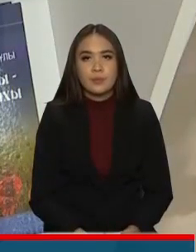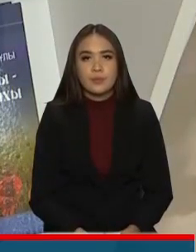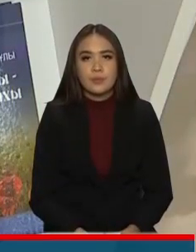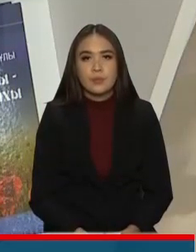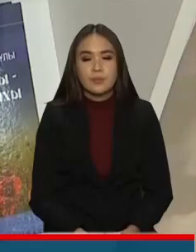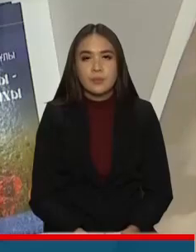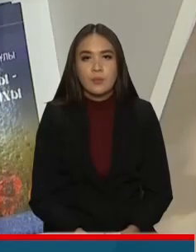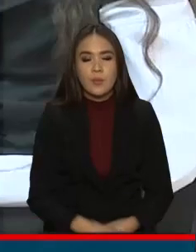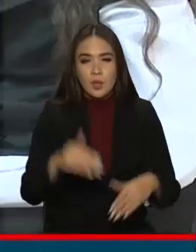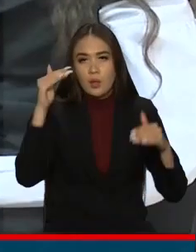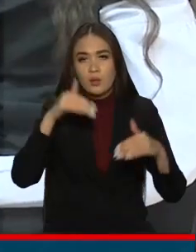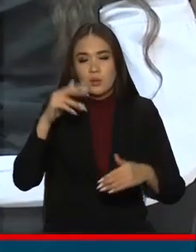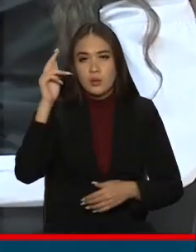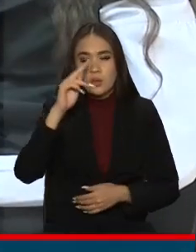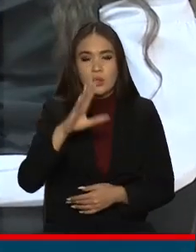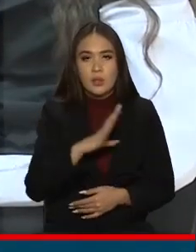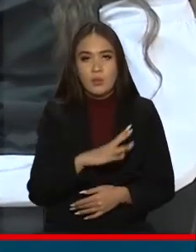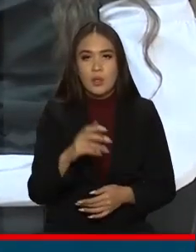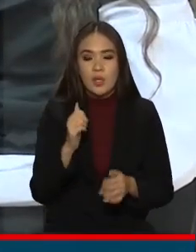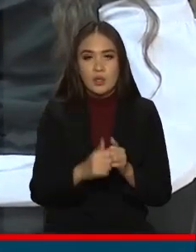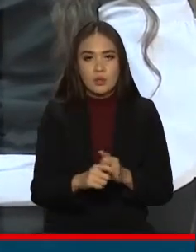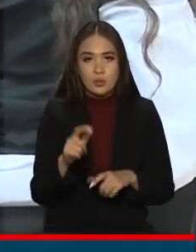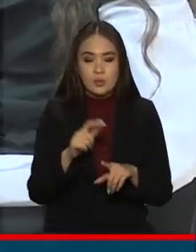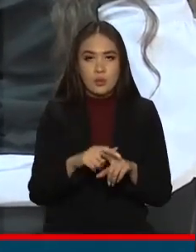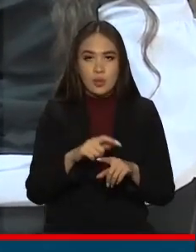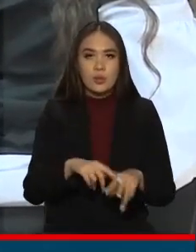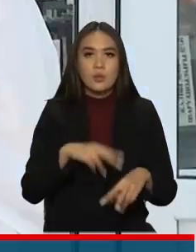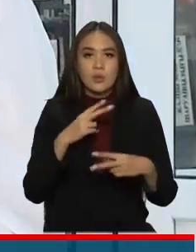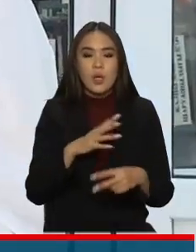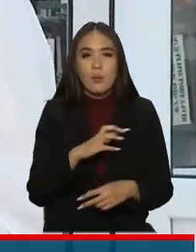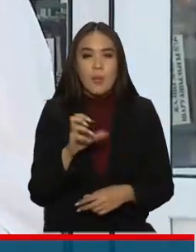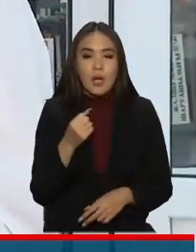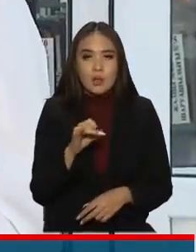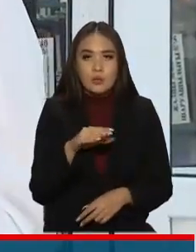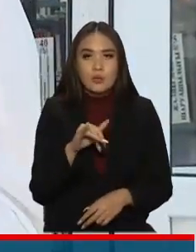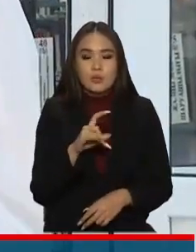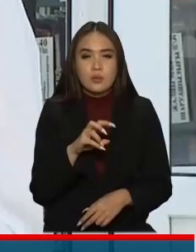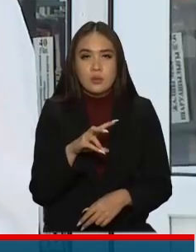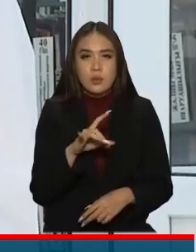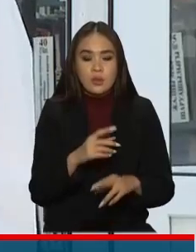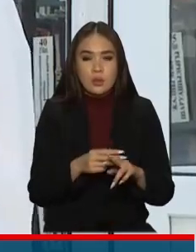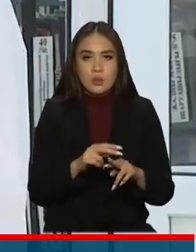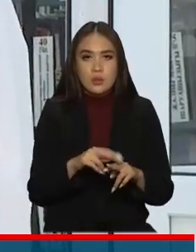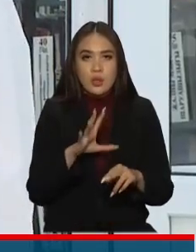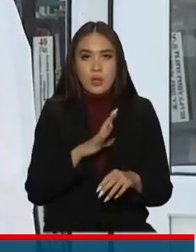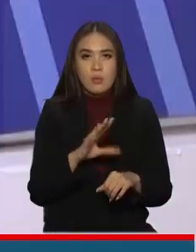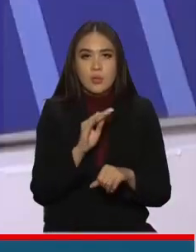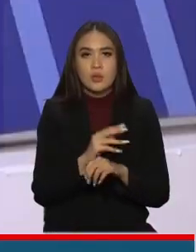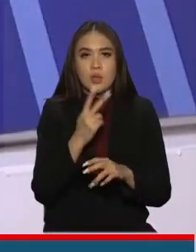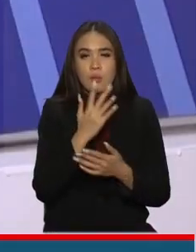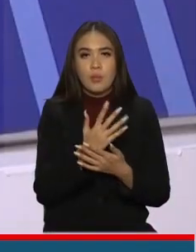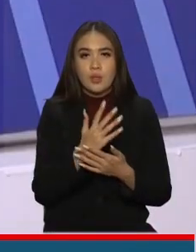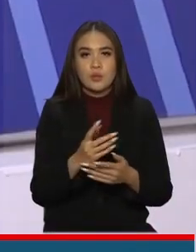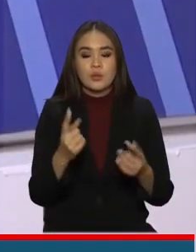Колледж студенті Махфуза Төлеу дәрістің әр сөзін мұқиятында да айтуынша Ахмет Байтұрсынұлының ғасыр бұрын қозғаған мәселелері әлі де